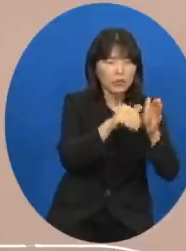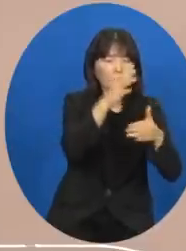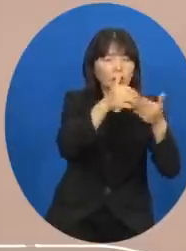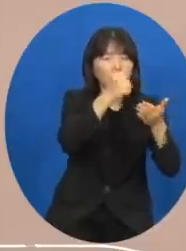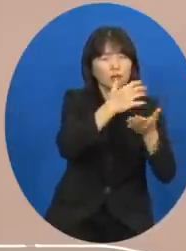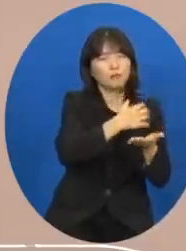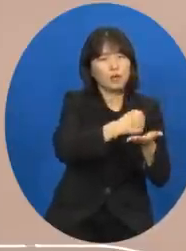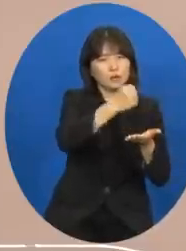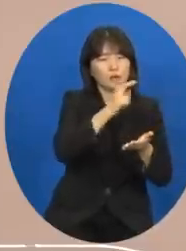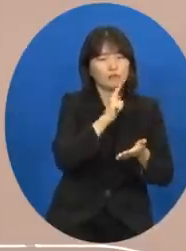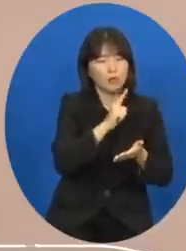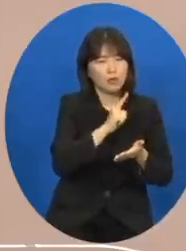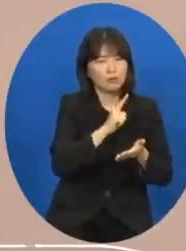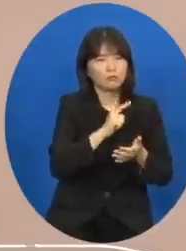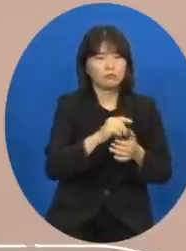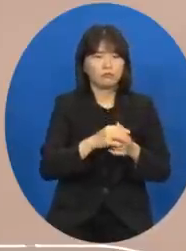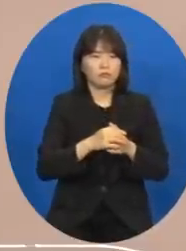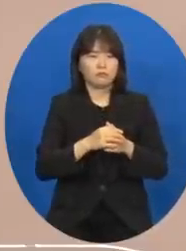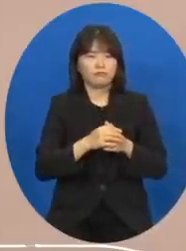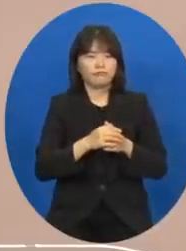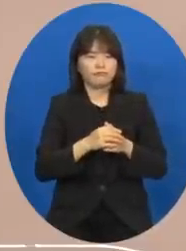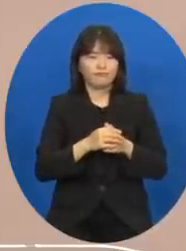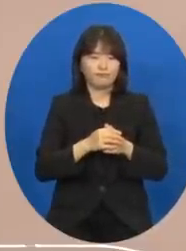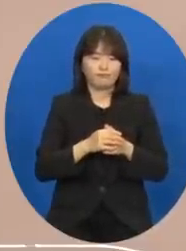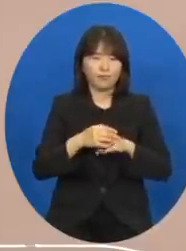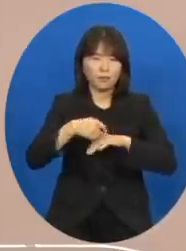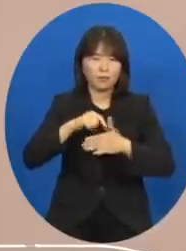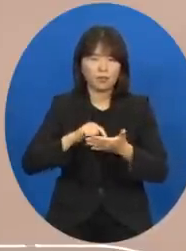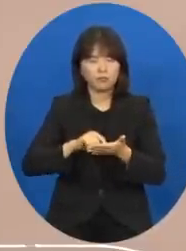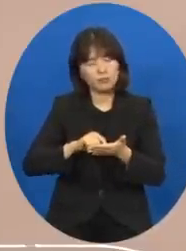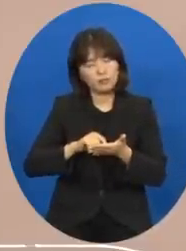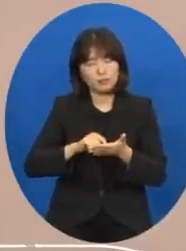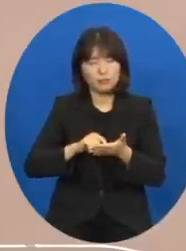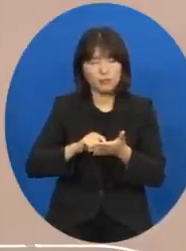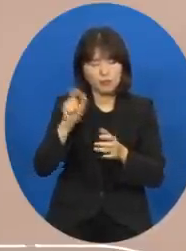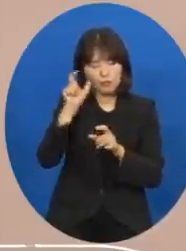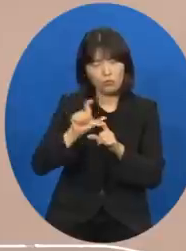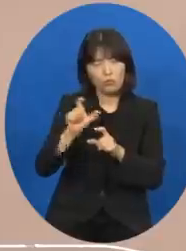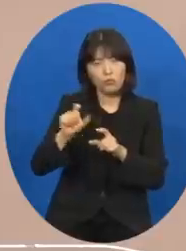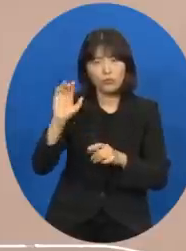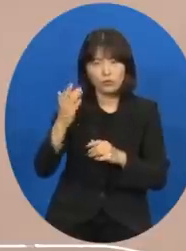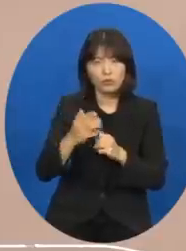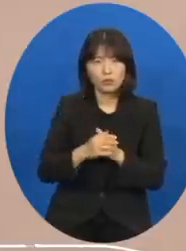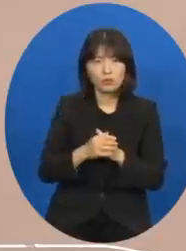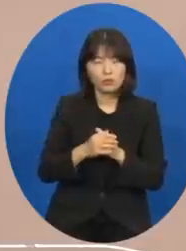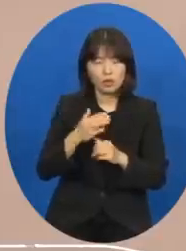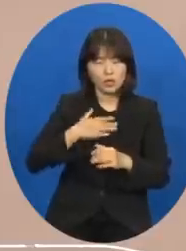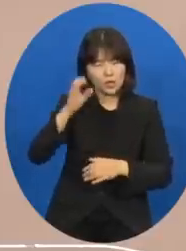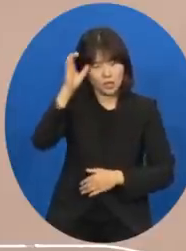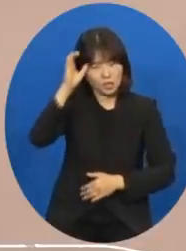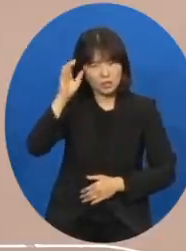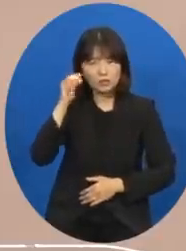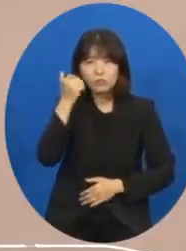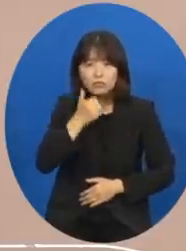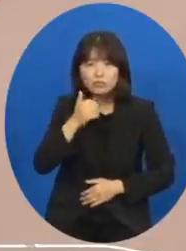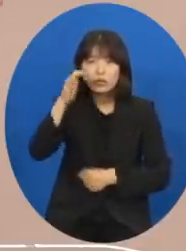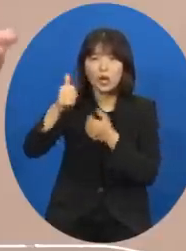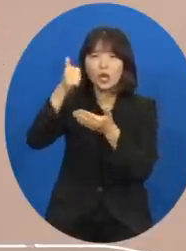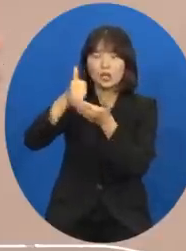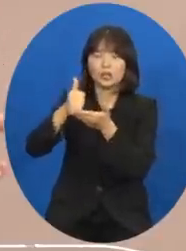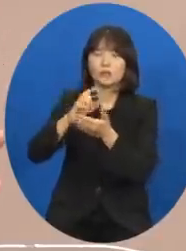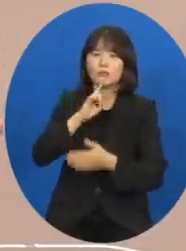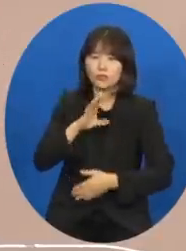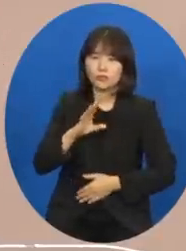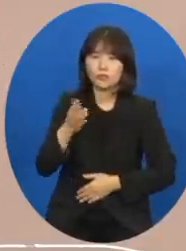말을 들으니 얼마나 마음이 찜찜해요. 자, 자기가 기대하는 것은 하나님밖에 없는데, 근데